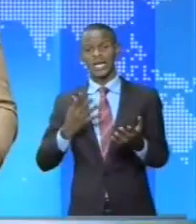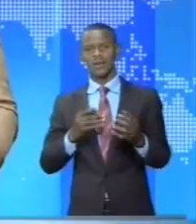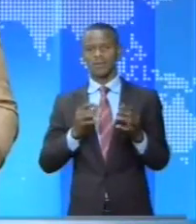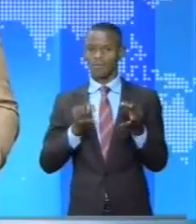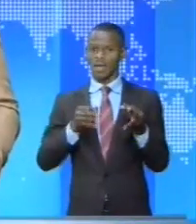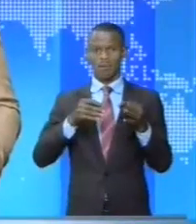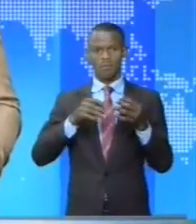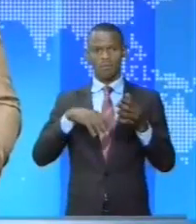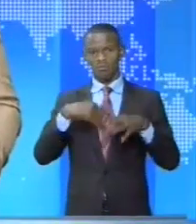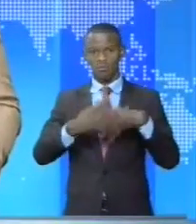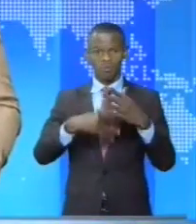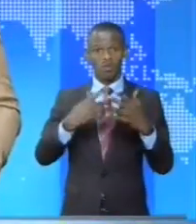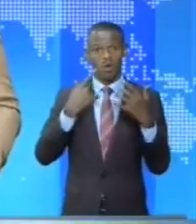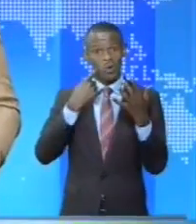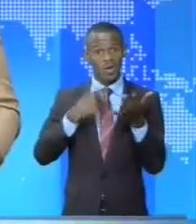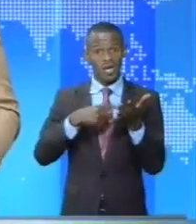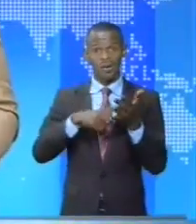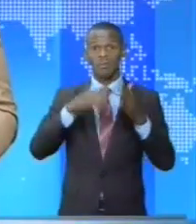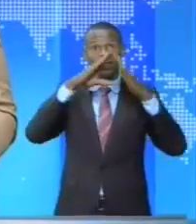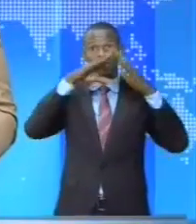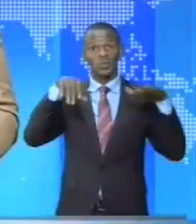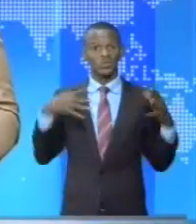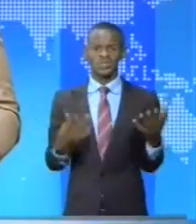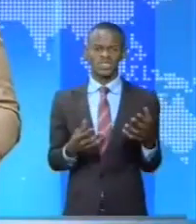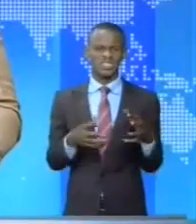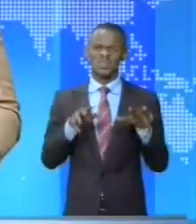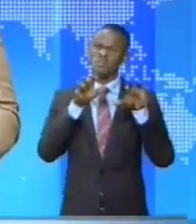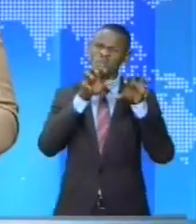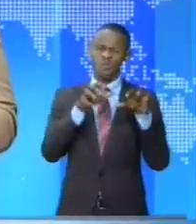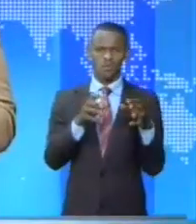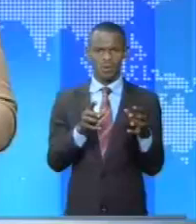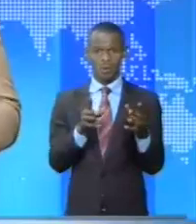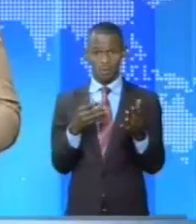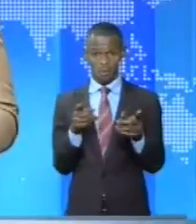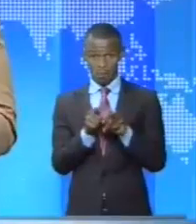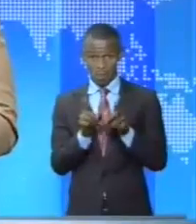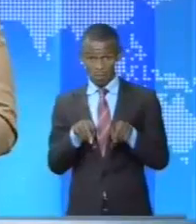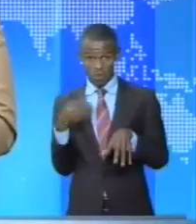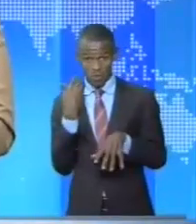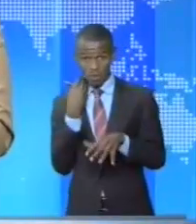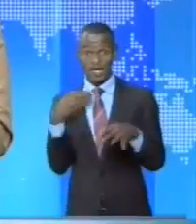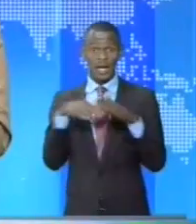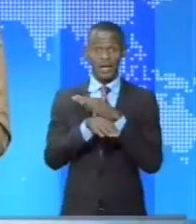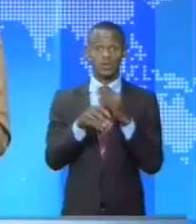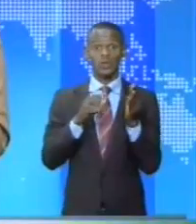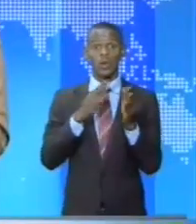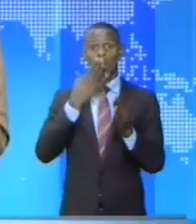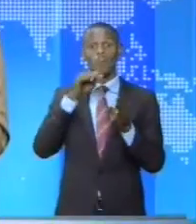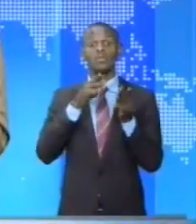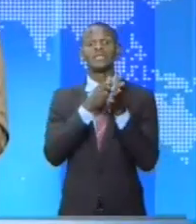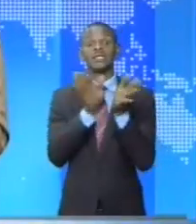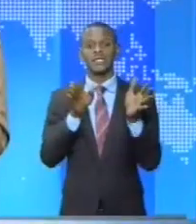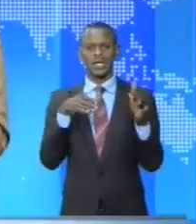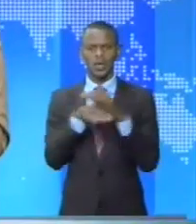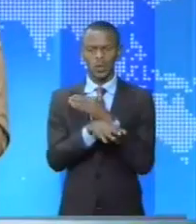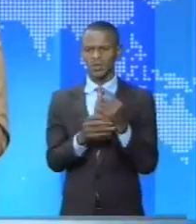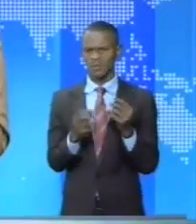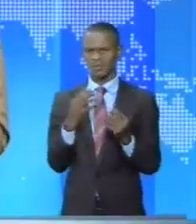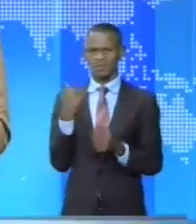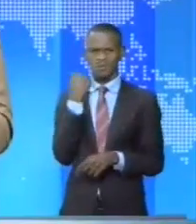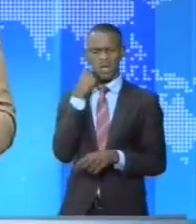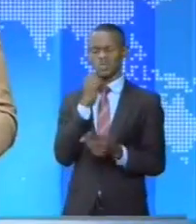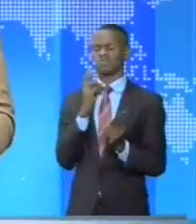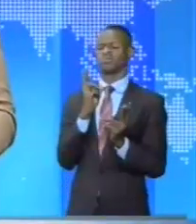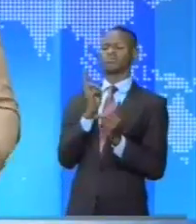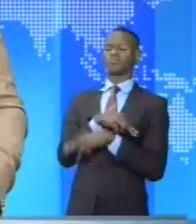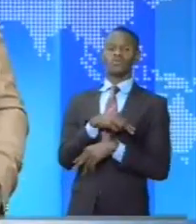devenues vétustes. Même l'accueil des patients laisse à désirer. Aussi, des fois, la motivation du personnel soignant pose problème. Le